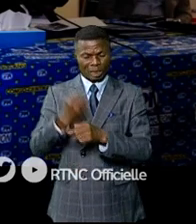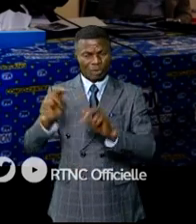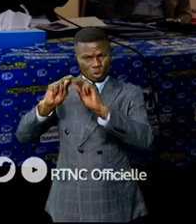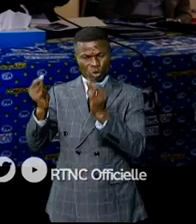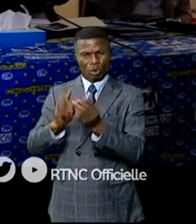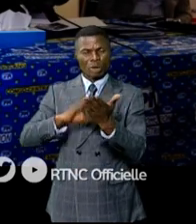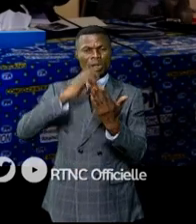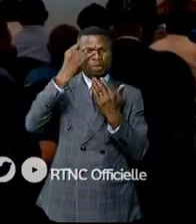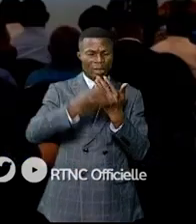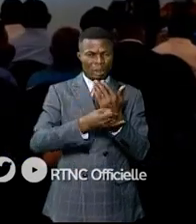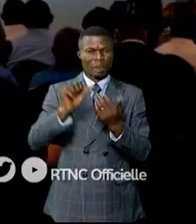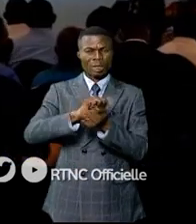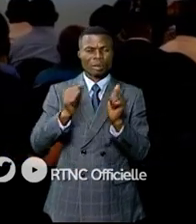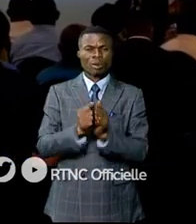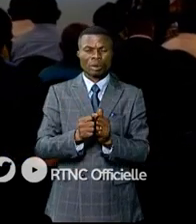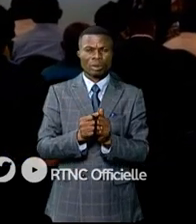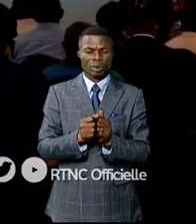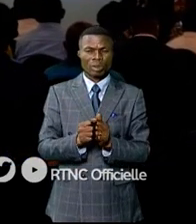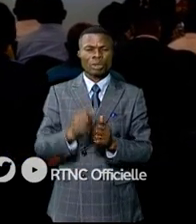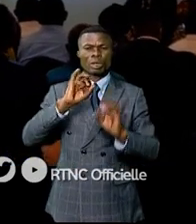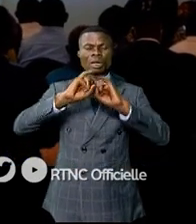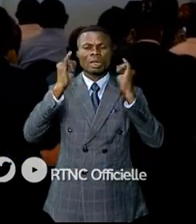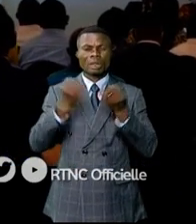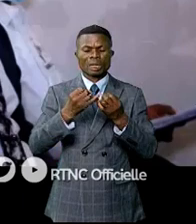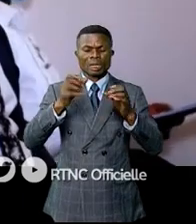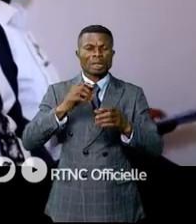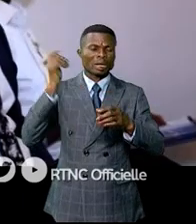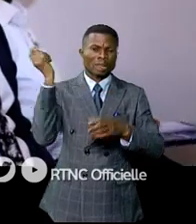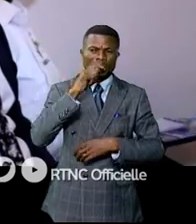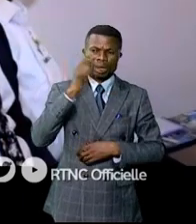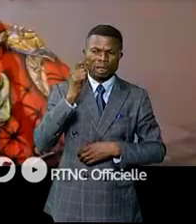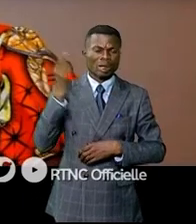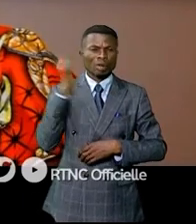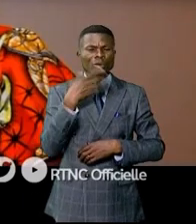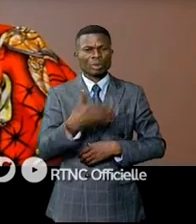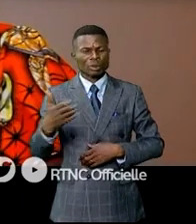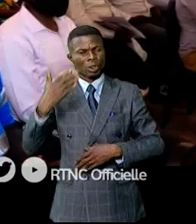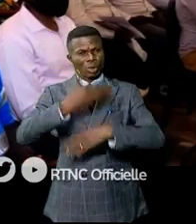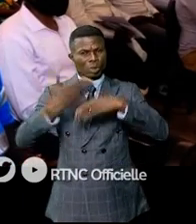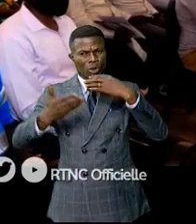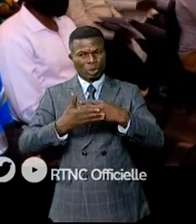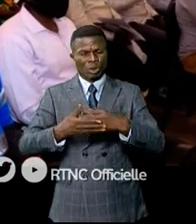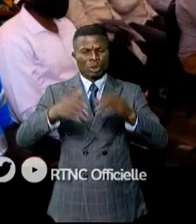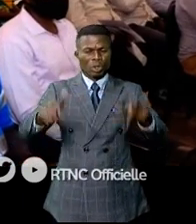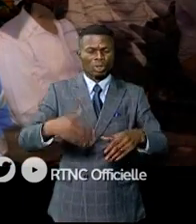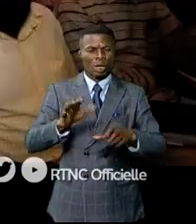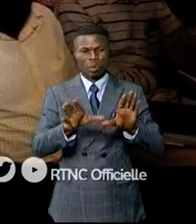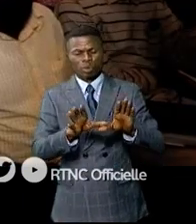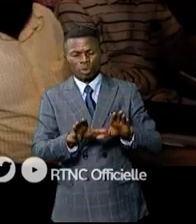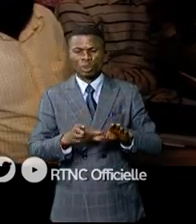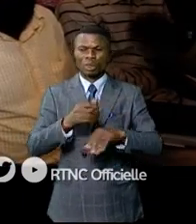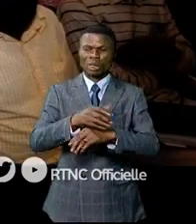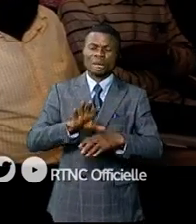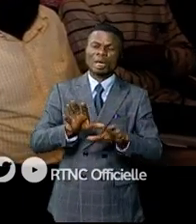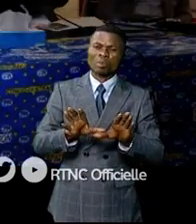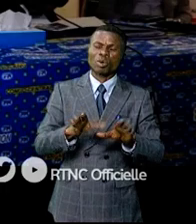de projets dans les secteurs tels que l'agro-industriel, l'hôtellerie, la fabrication des matériaux de construction, la pisciculture, la culture des